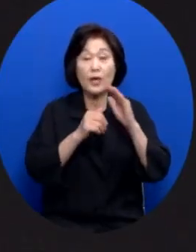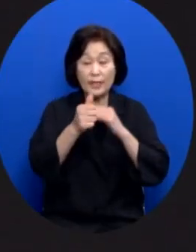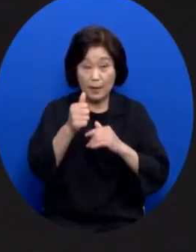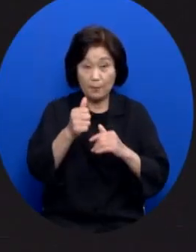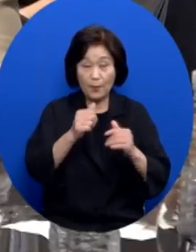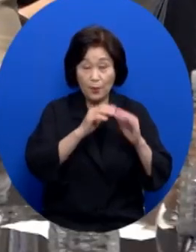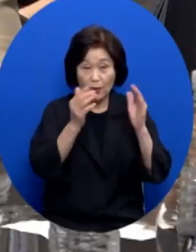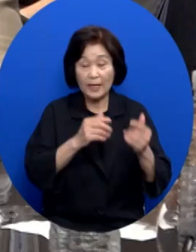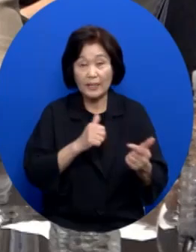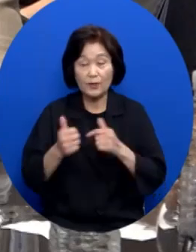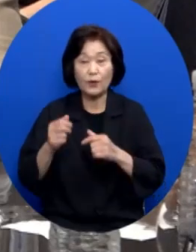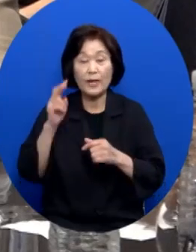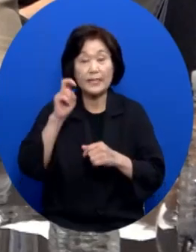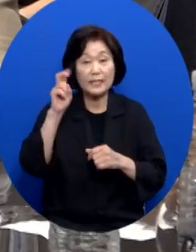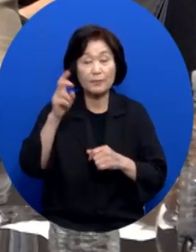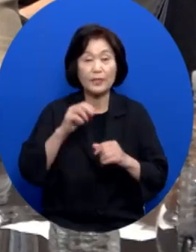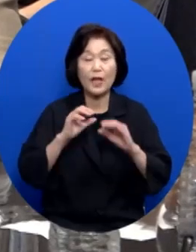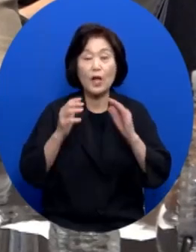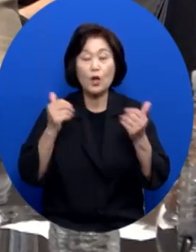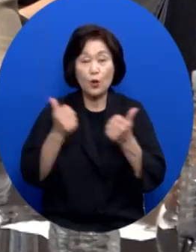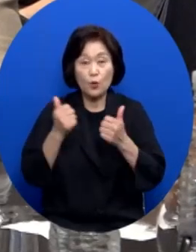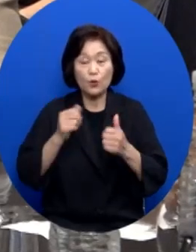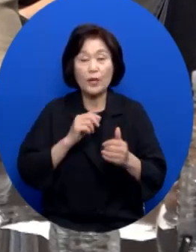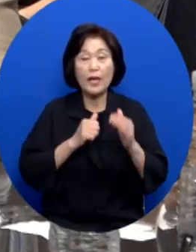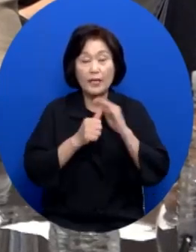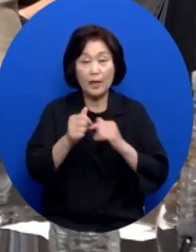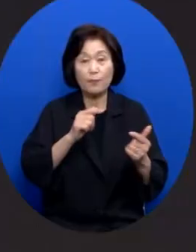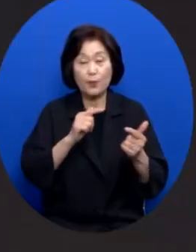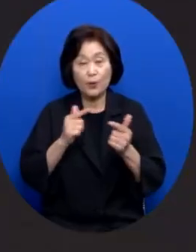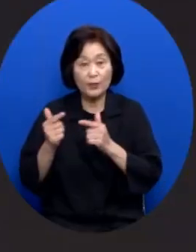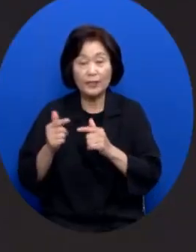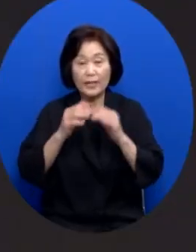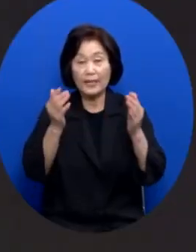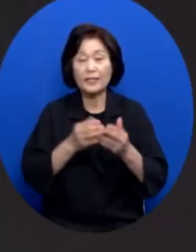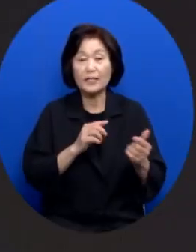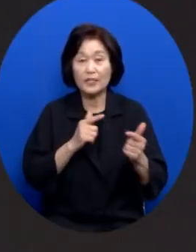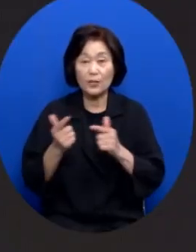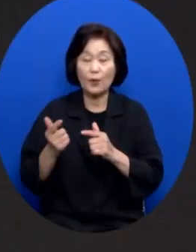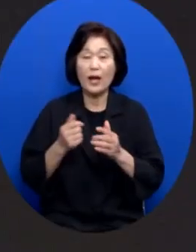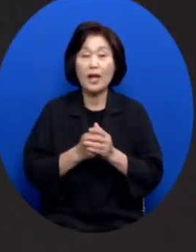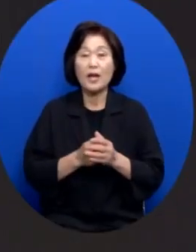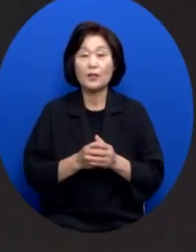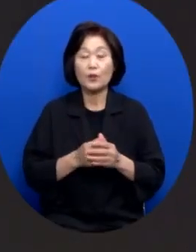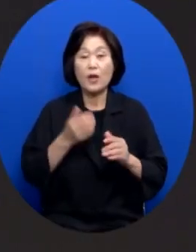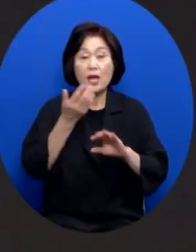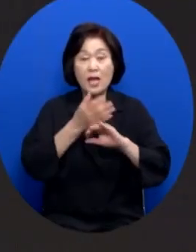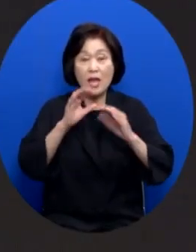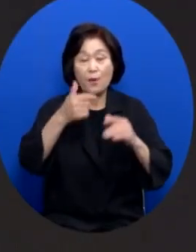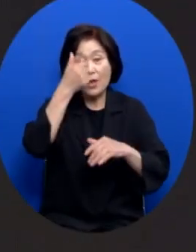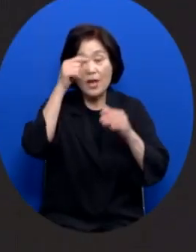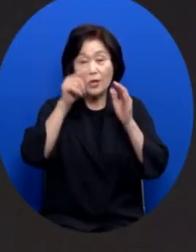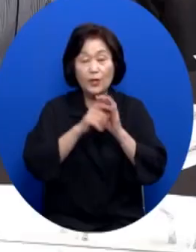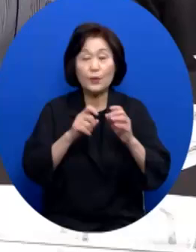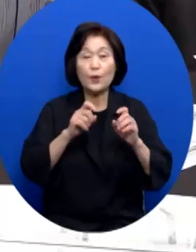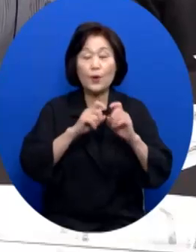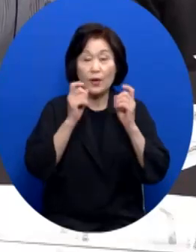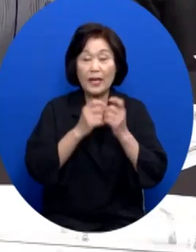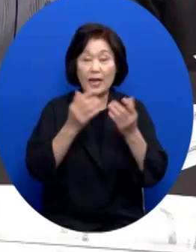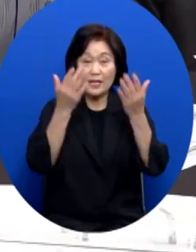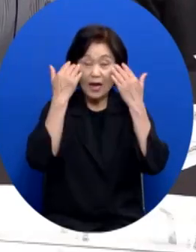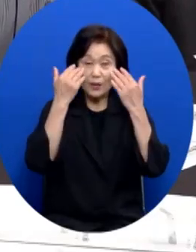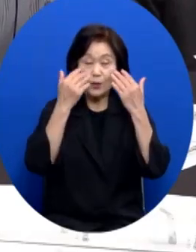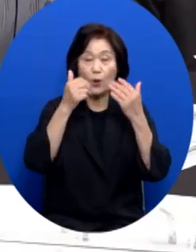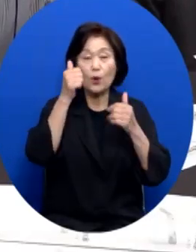대표단과 제21회 국회 대표단, 글로벌 교육 컨소시엄, CGE 소속 해외 기독사립대학 총장들이